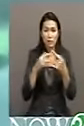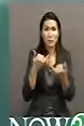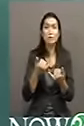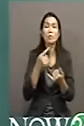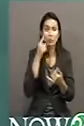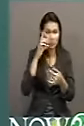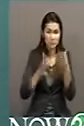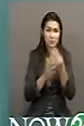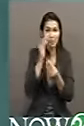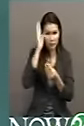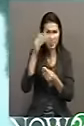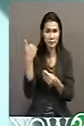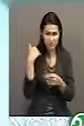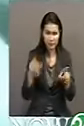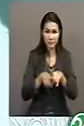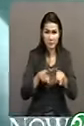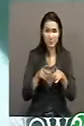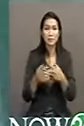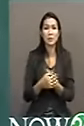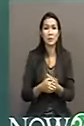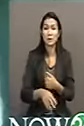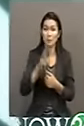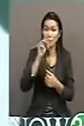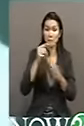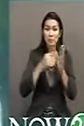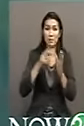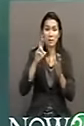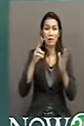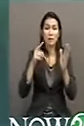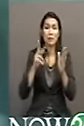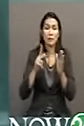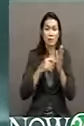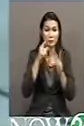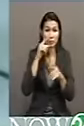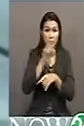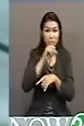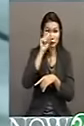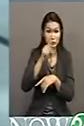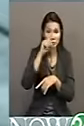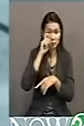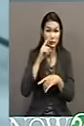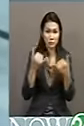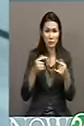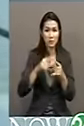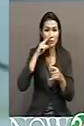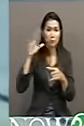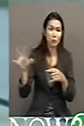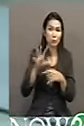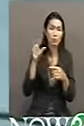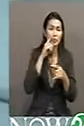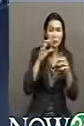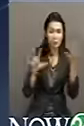าห์หน้าอีกเหมือนกันครับคาดว่ามาลากัสจะเข้าใกล้ไต้หวันมากที่สุดในวันศุกร์และเสาร์นี้แต่อาจไม่พัดขึ้นฝั่ง